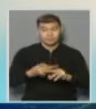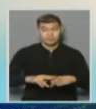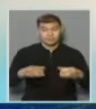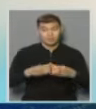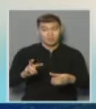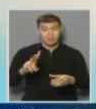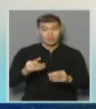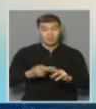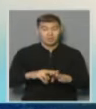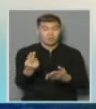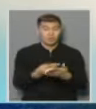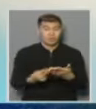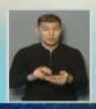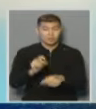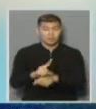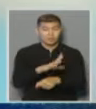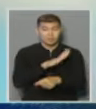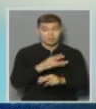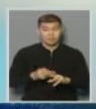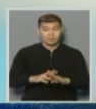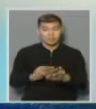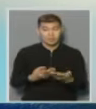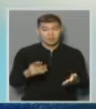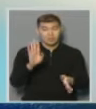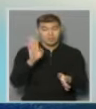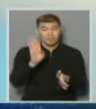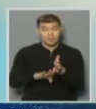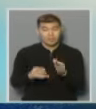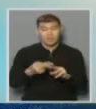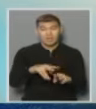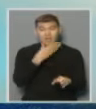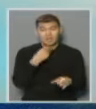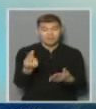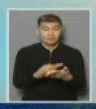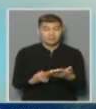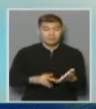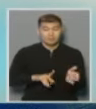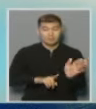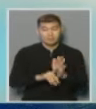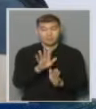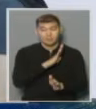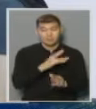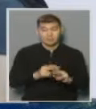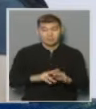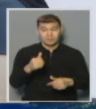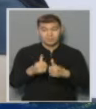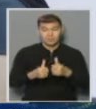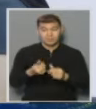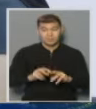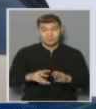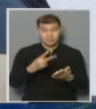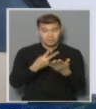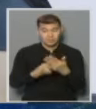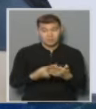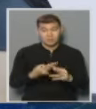бірінде Мәриямға сурет салу тапсырмасы беріліп, ол ойланбастан мына әдемі туындыны салып шықты. Байқау барысын жіті